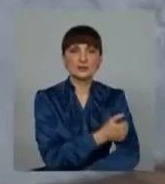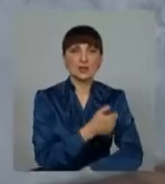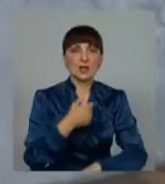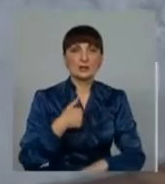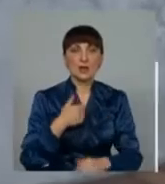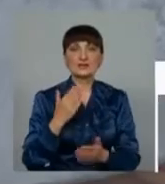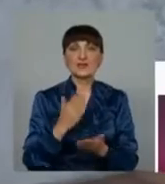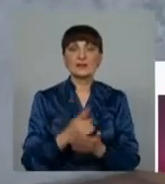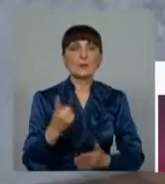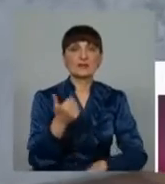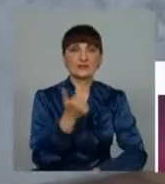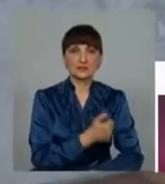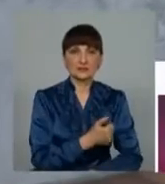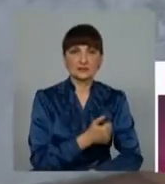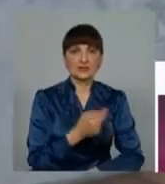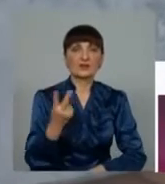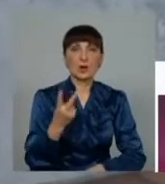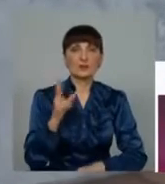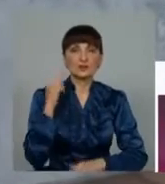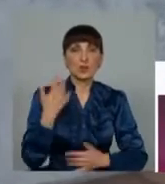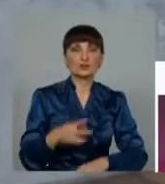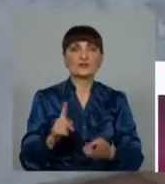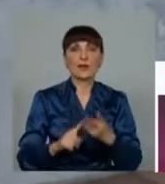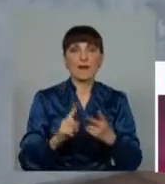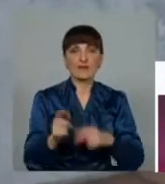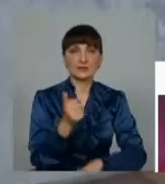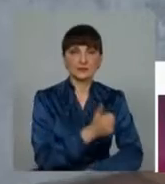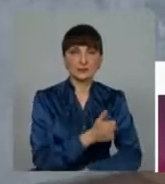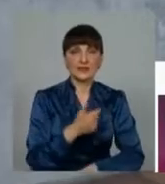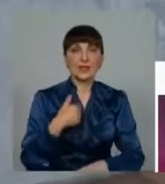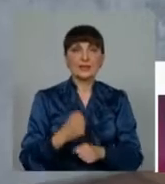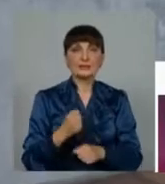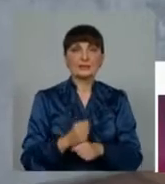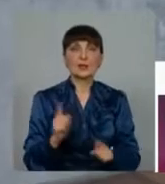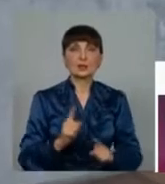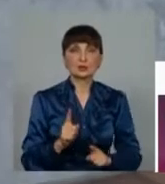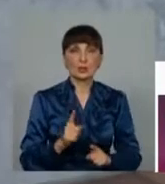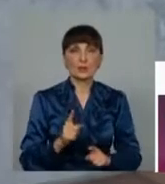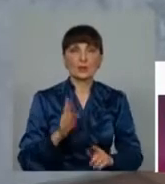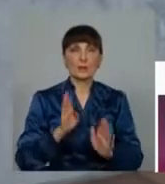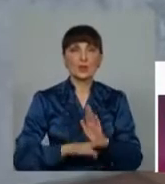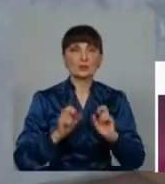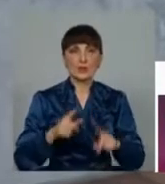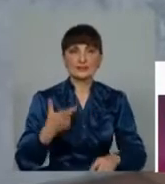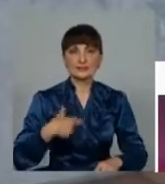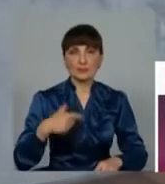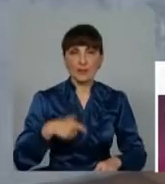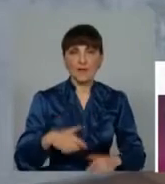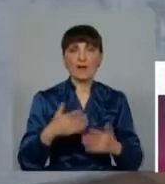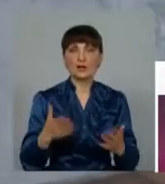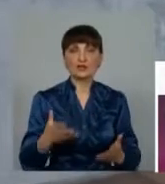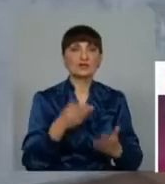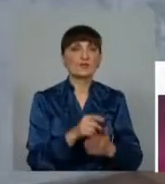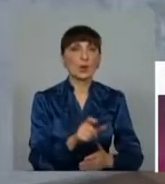поставила первую вакцину и вот 2 числа поставлю уже 2 дозу. Сделала я это для того, чтобы обезопасить в первую очередь себя, конечно,